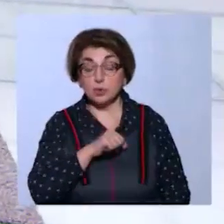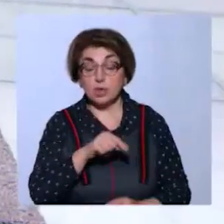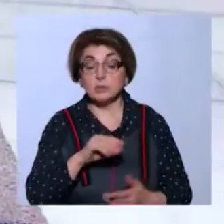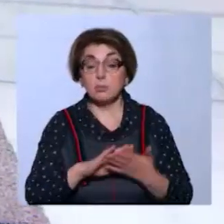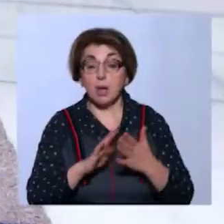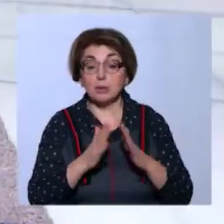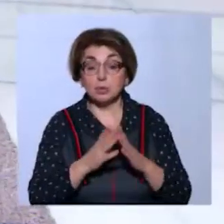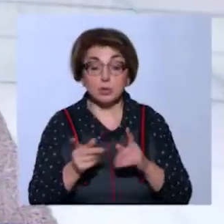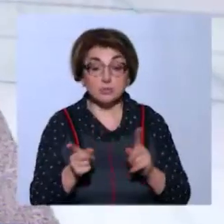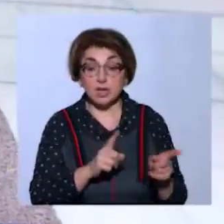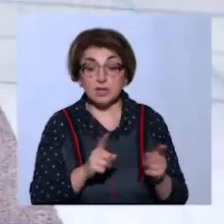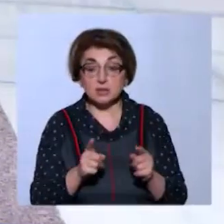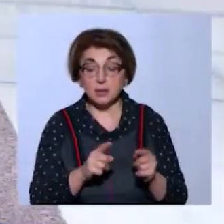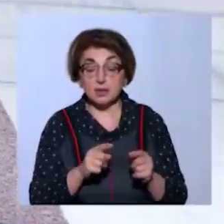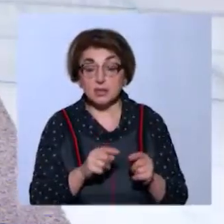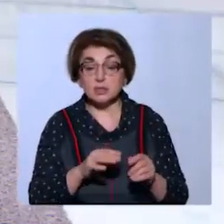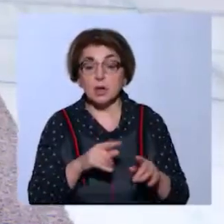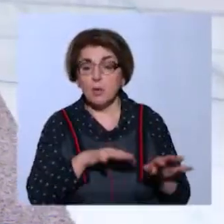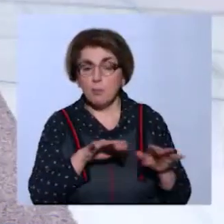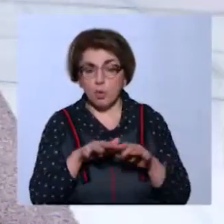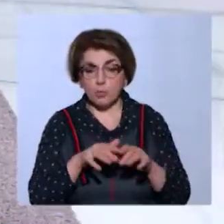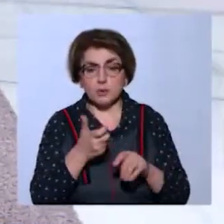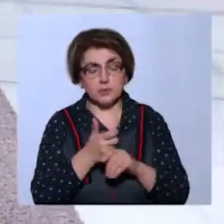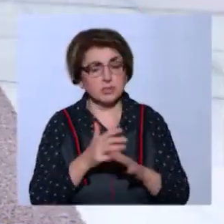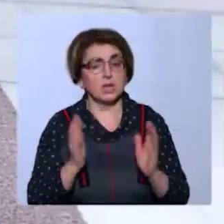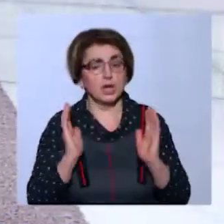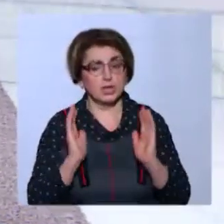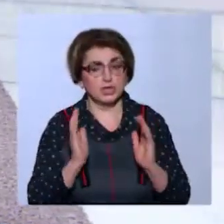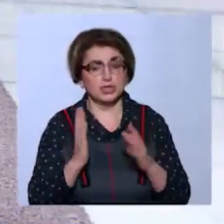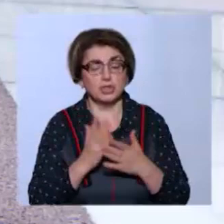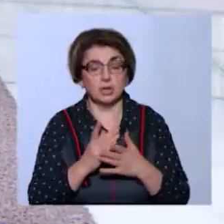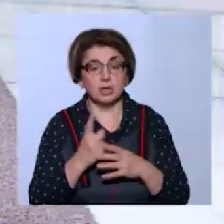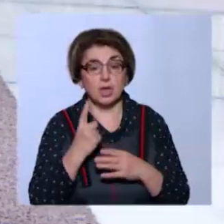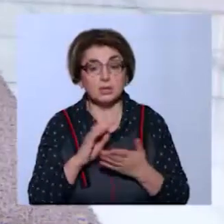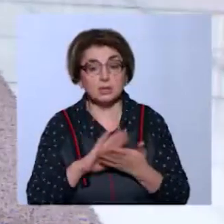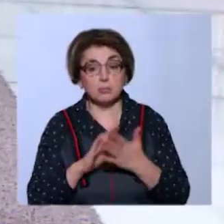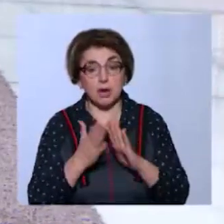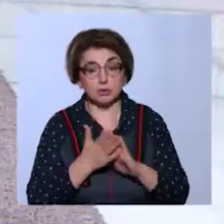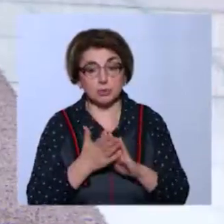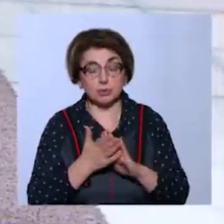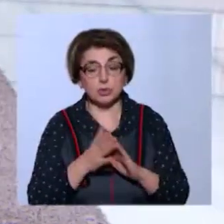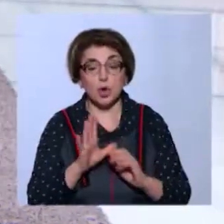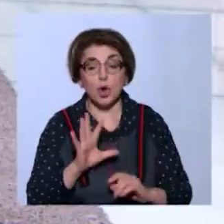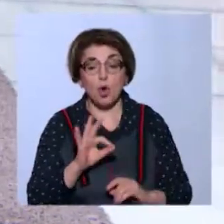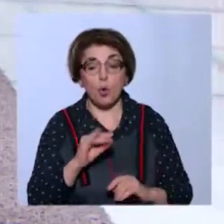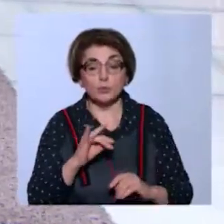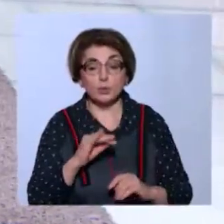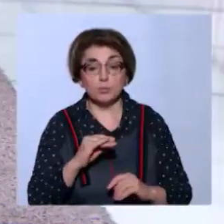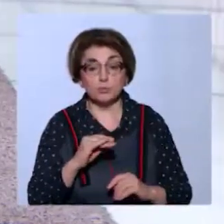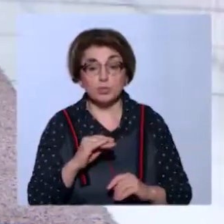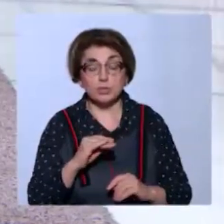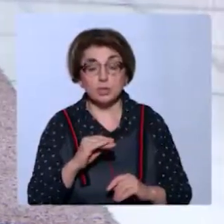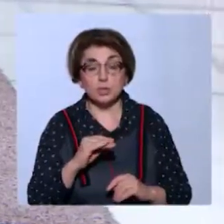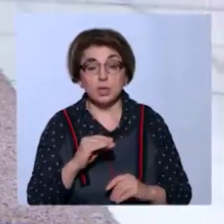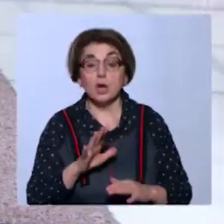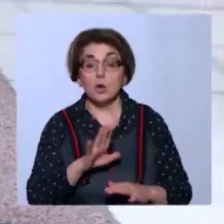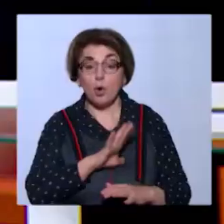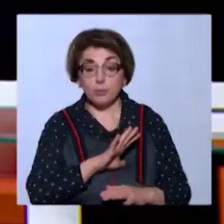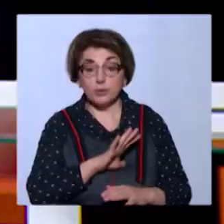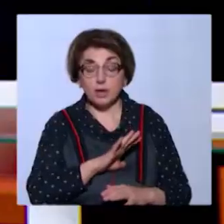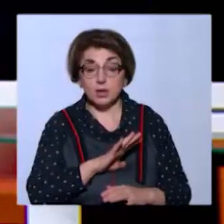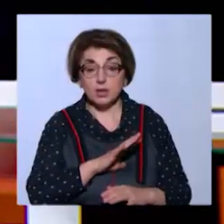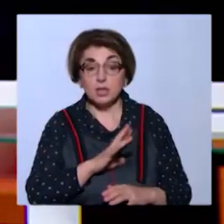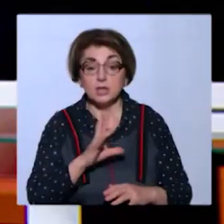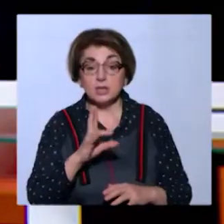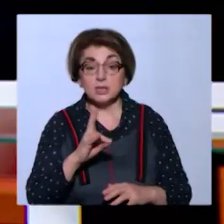ფაქტორებისა ერთმანეთზე ძალიან დიდია. მაგალითად, ერთი ფაქტორის ოპტიმუმში ყოფნა,